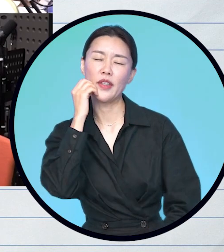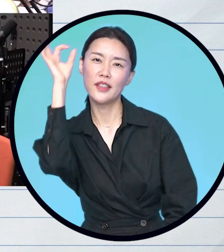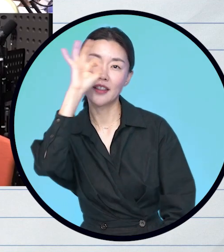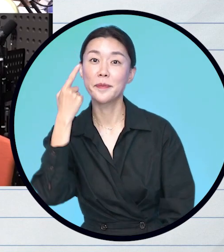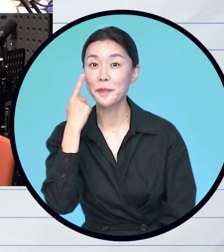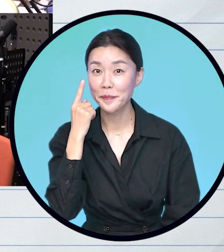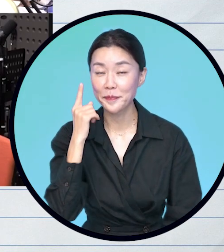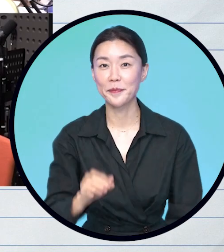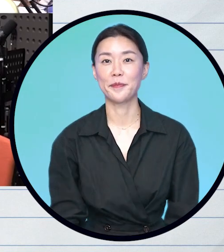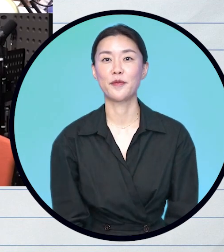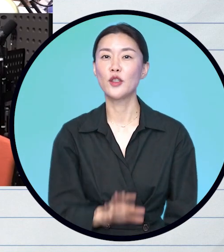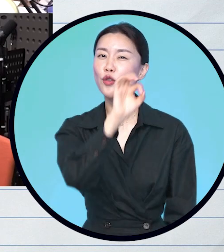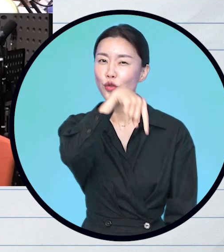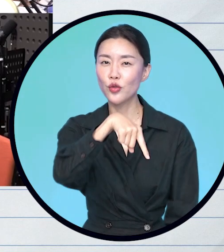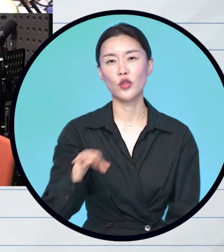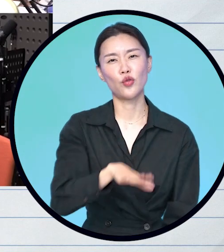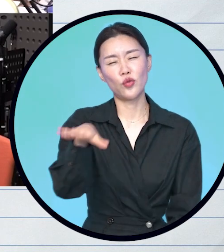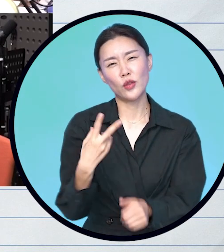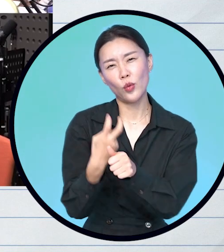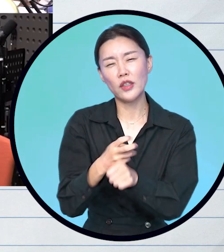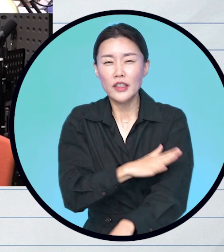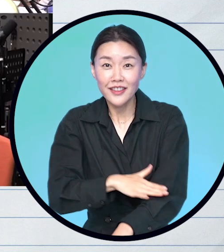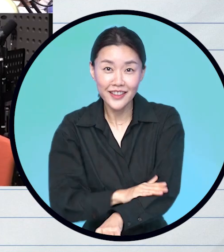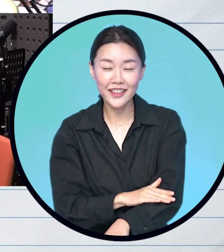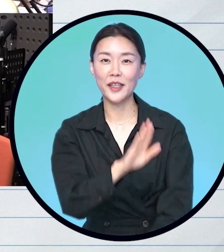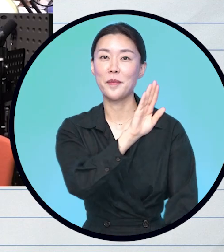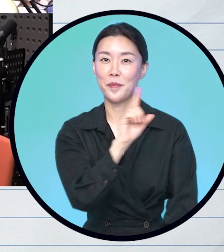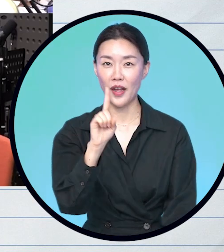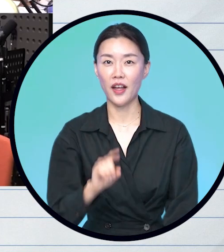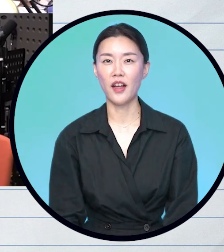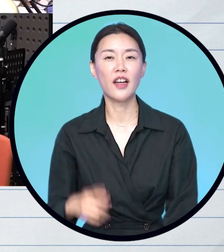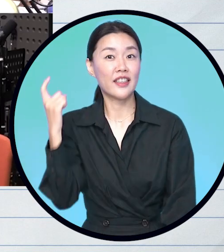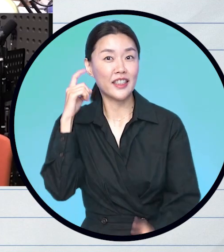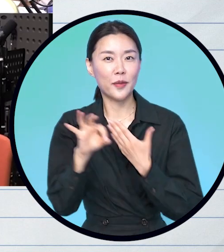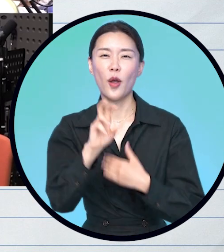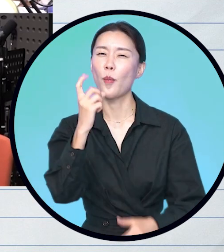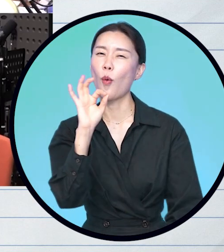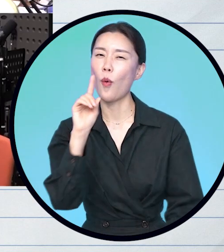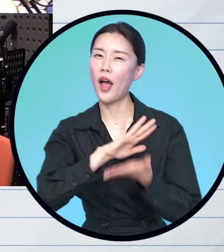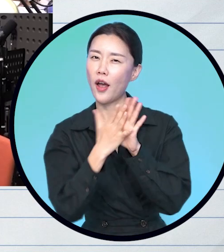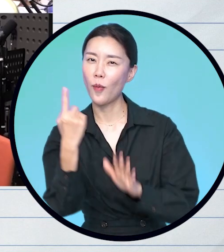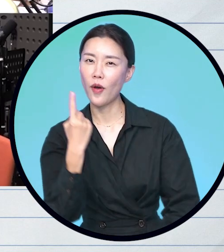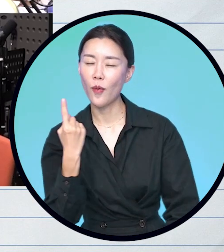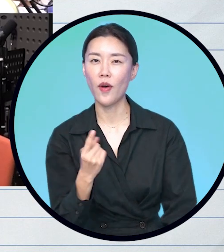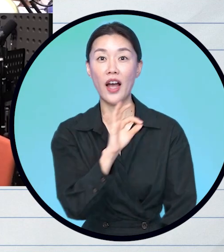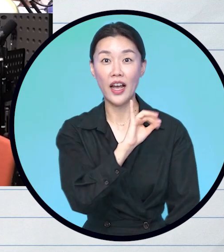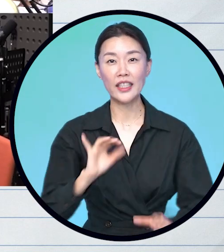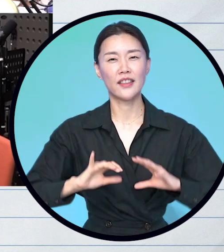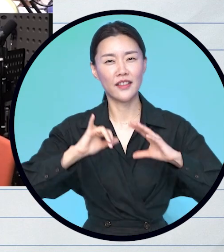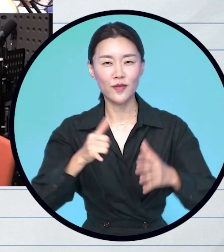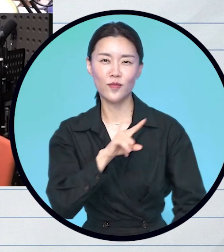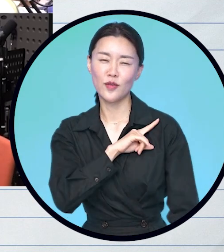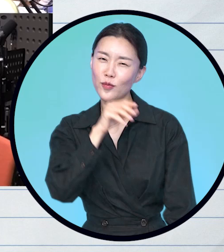러브송을 검색해서 들어보세요. 우 우리 투킹이들 너무 잘하죠? 바 바로 듣자마자 모아가 되셨을 거예요. 이 세상에서